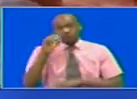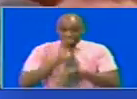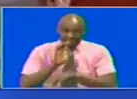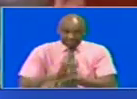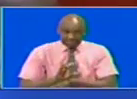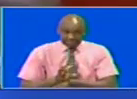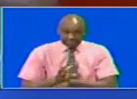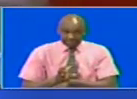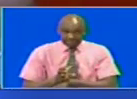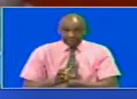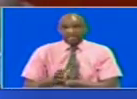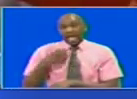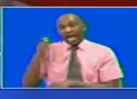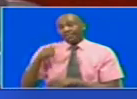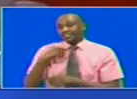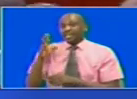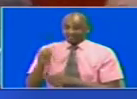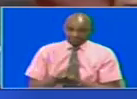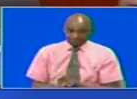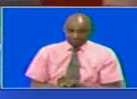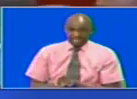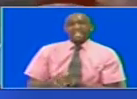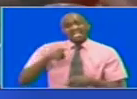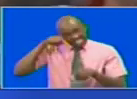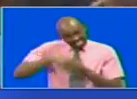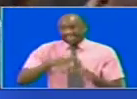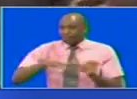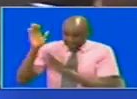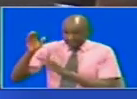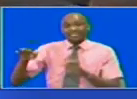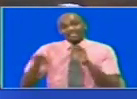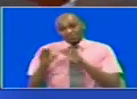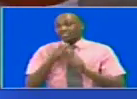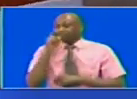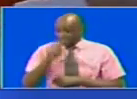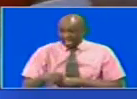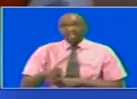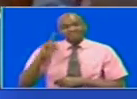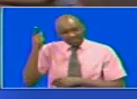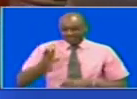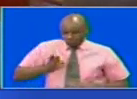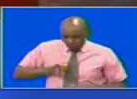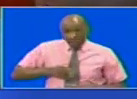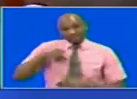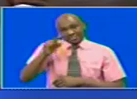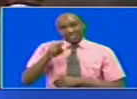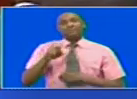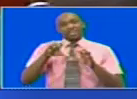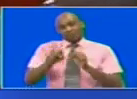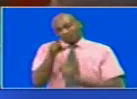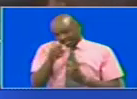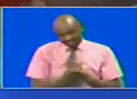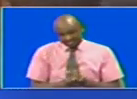As of that opinion, say aye. Bungeni ni naibu speaker, mwanamke wa kwanza kuwahi kushikilia nafasi